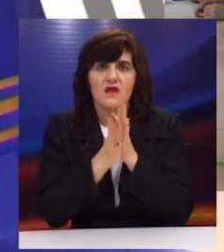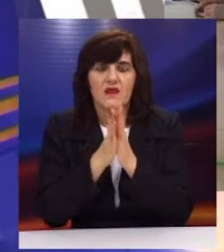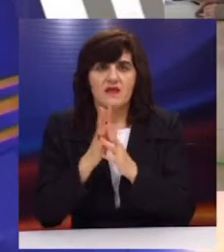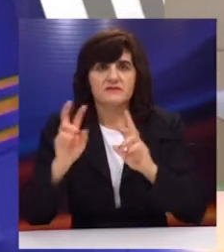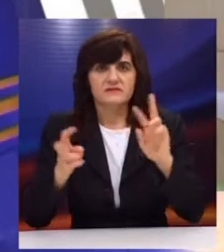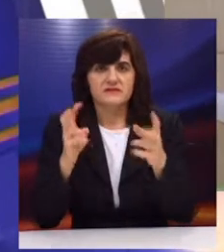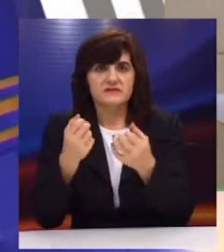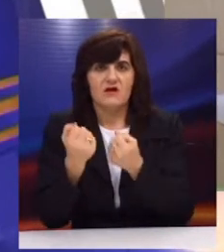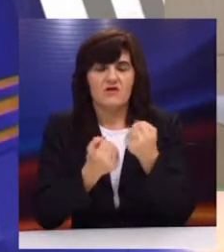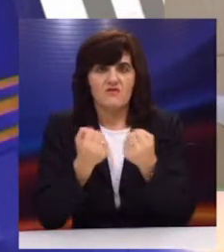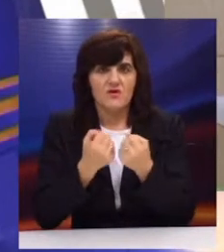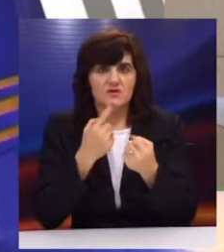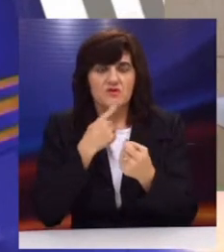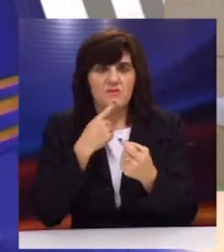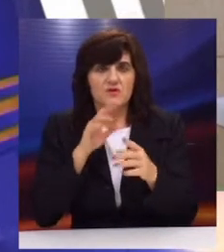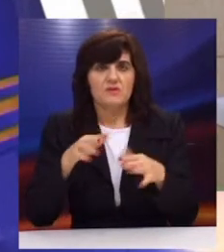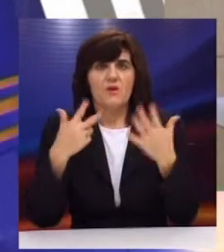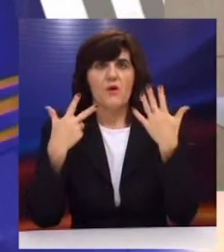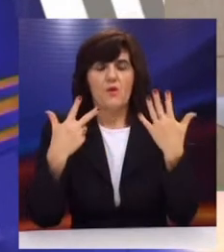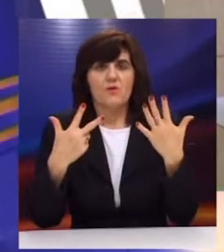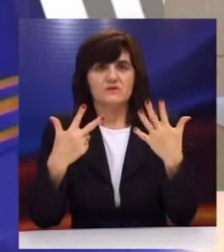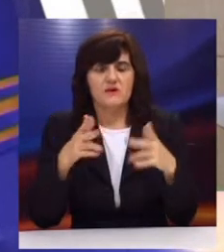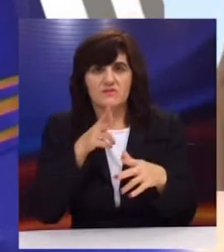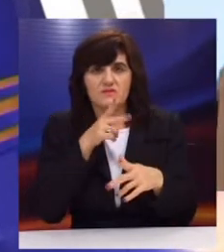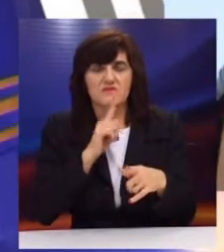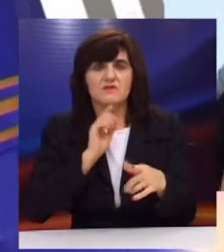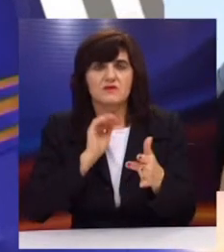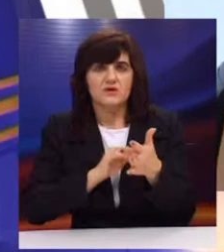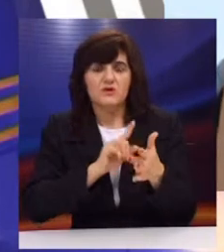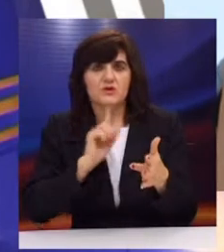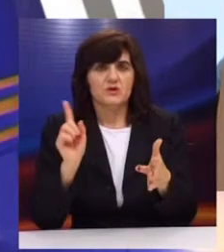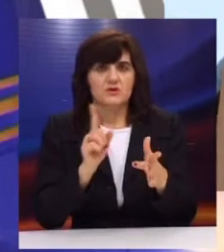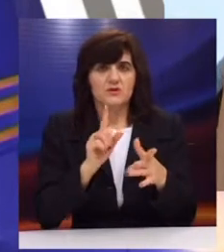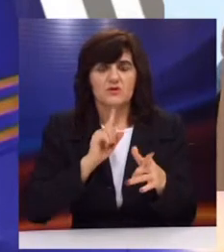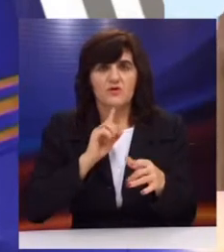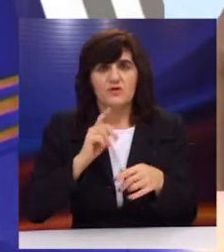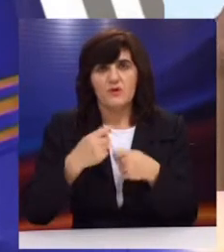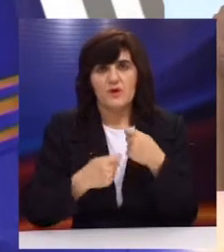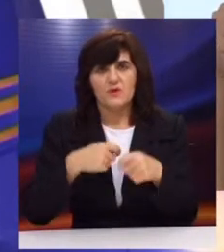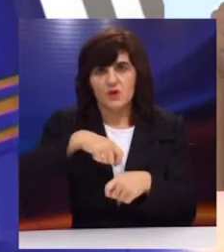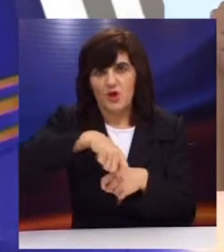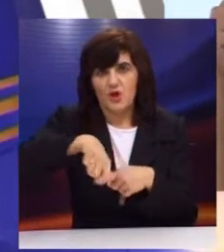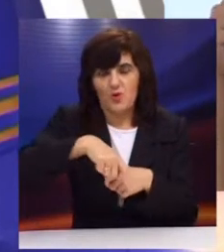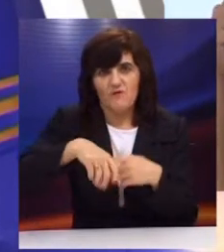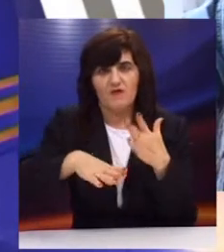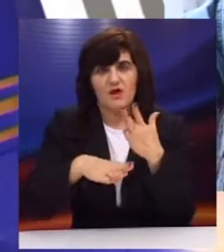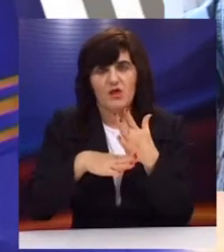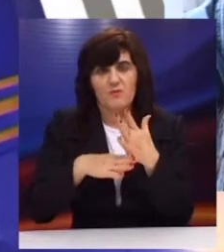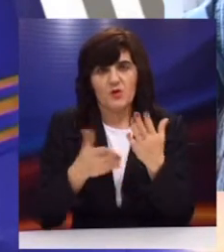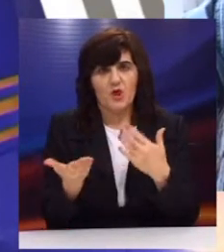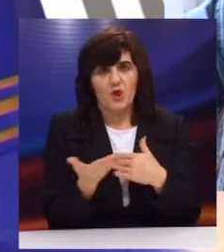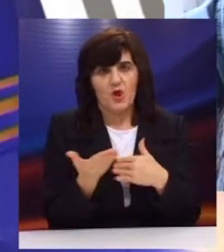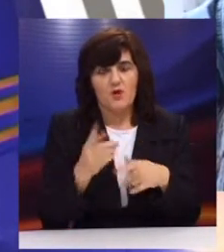nezaposlenim vozačima, koje traži 8 preduzeća, kao i razgovori sa nezaposlenima koji su zainteresovani za poslove kuvara, pomoćnog kuvara, konobara